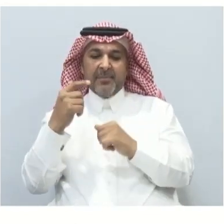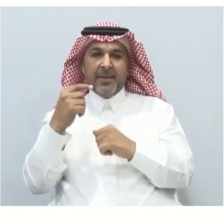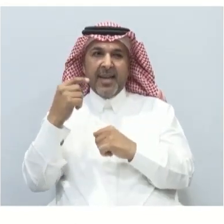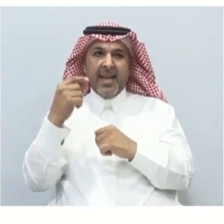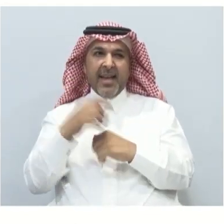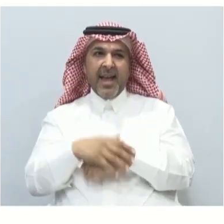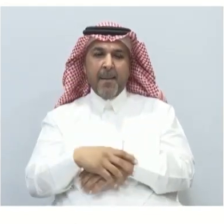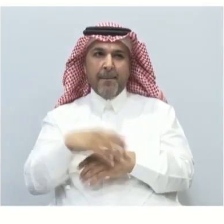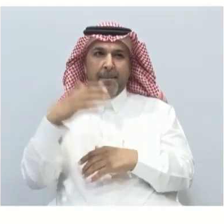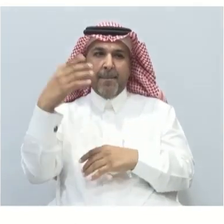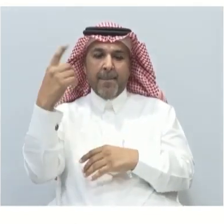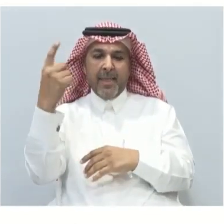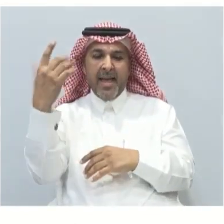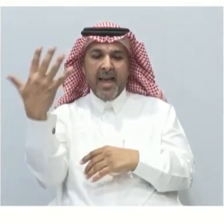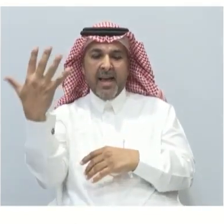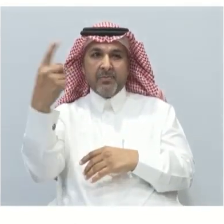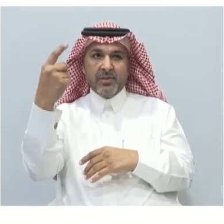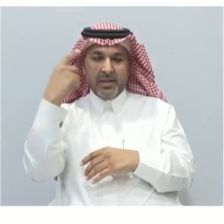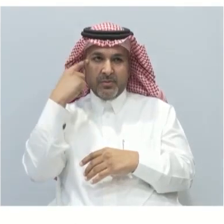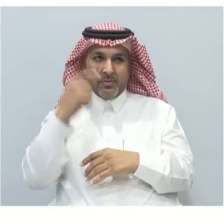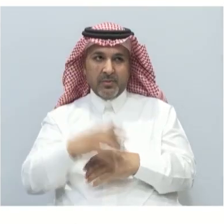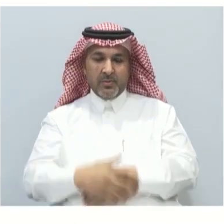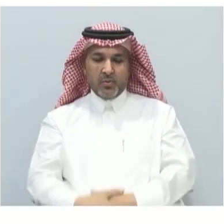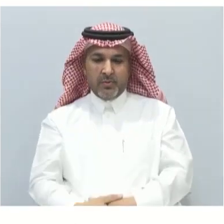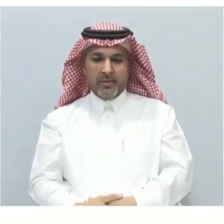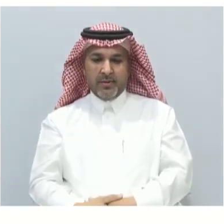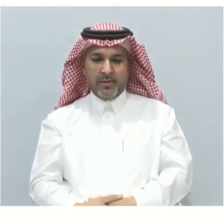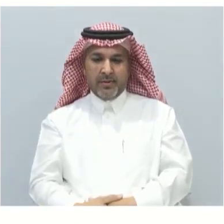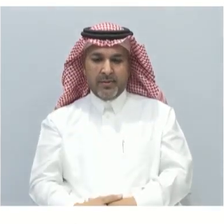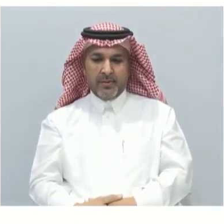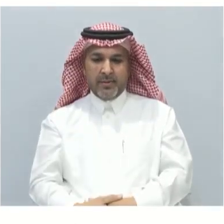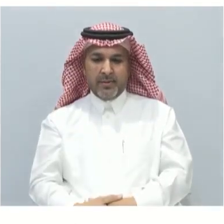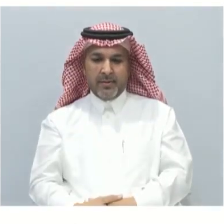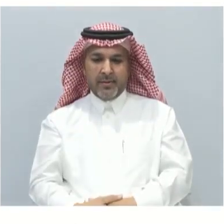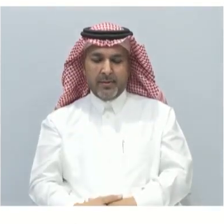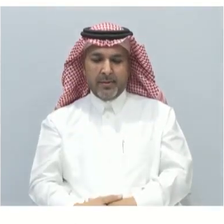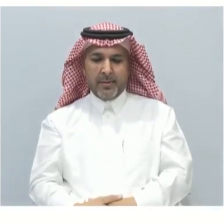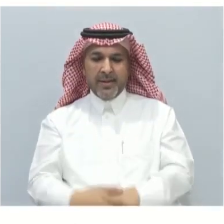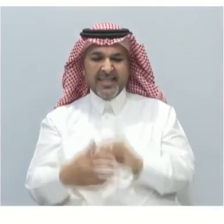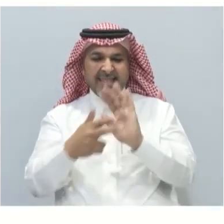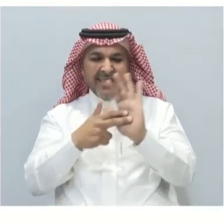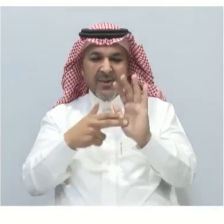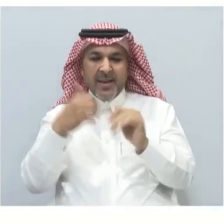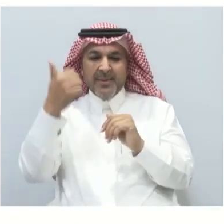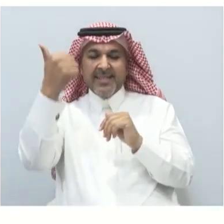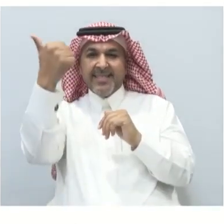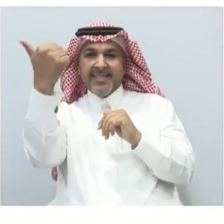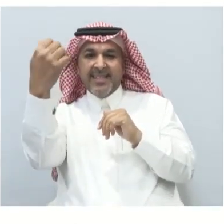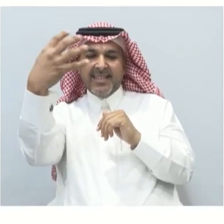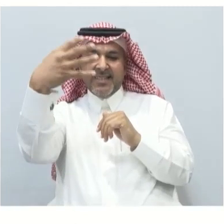12 ض 15 اكتب المعادله كما هي ونضغط يساوي شوفوا المبلغ صار 46